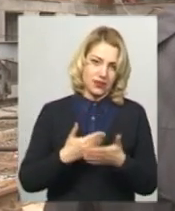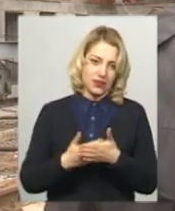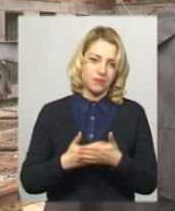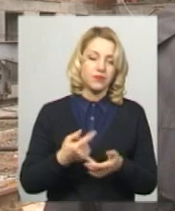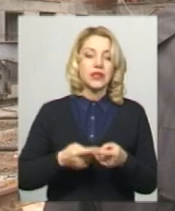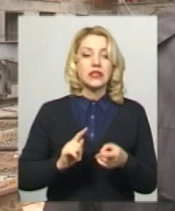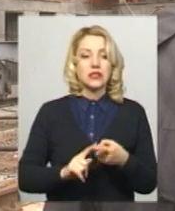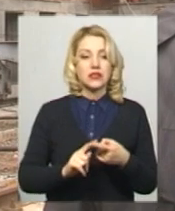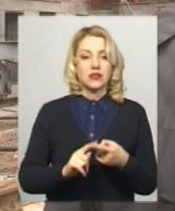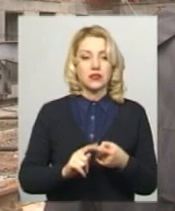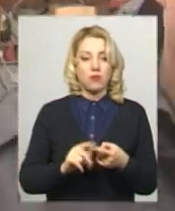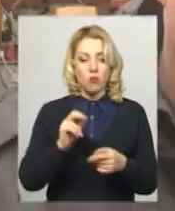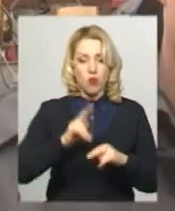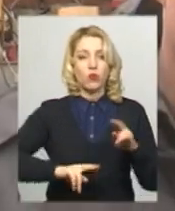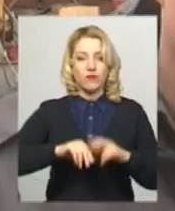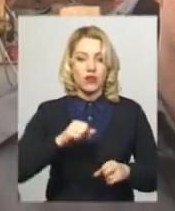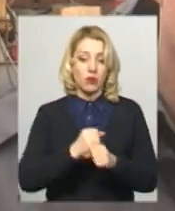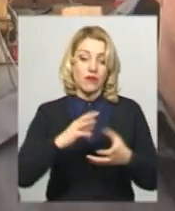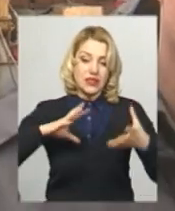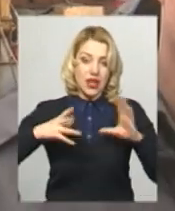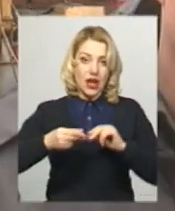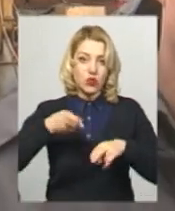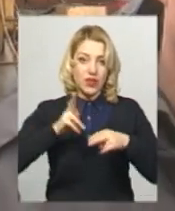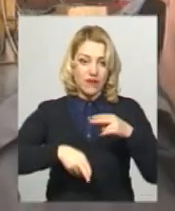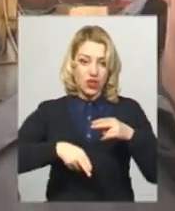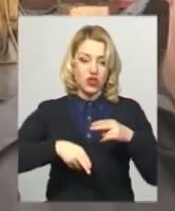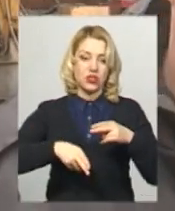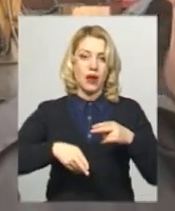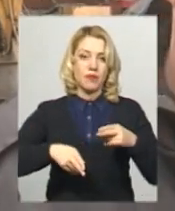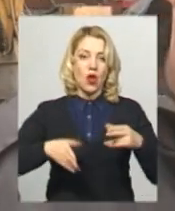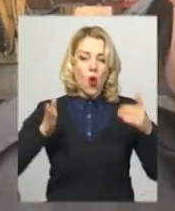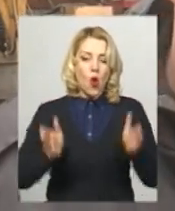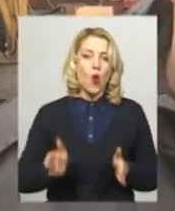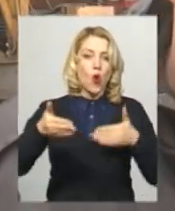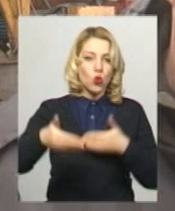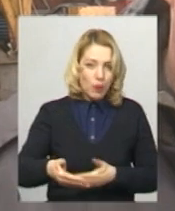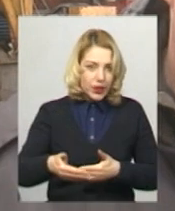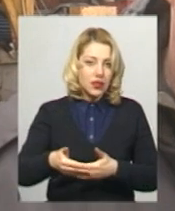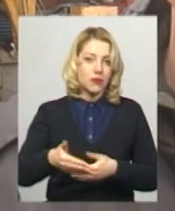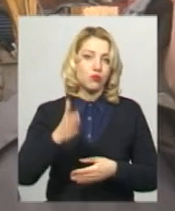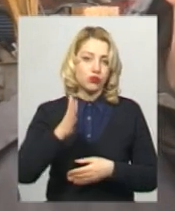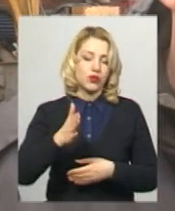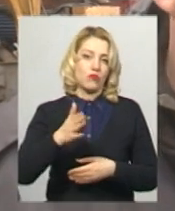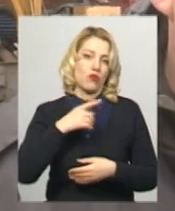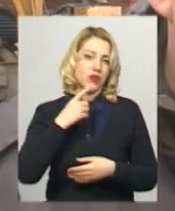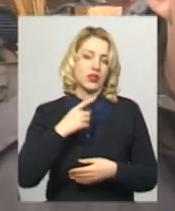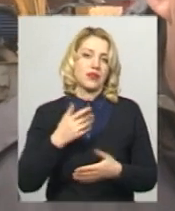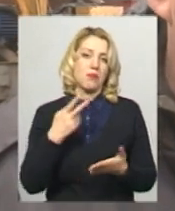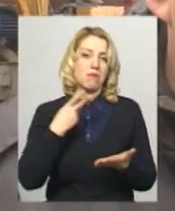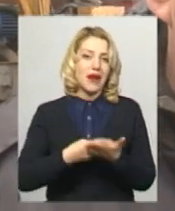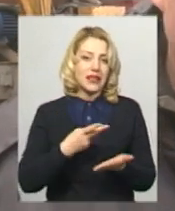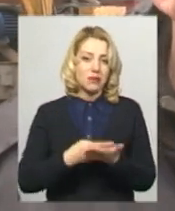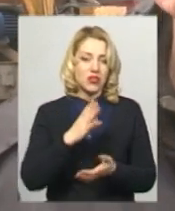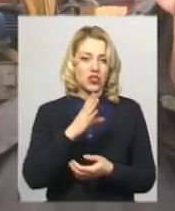По тим загальнобудівельним роботам. Загальне завершення коробки, будемо сказати, передбачено